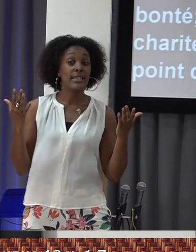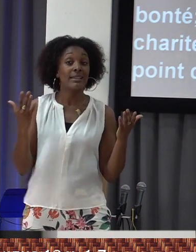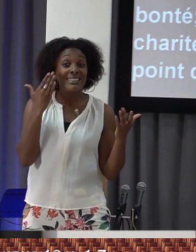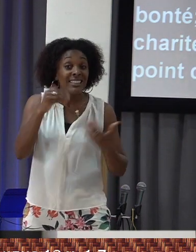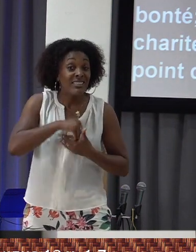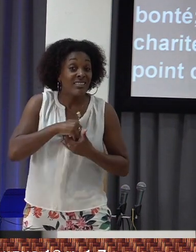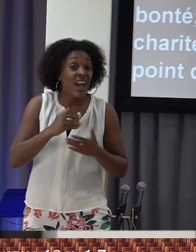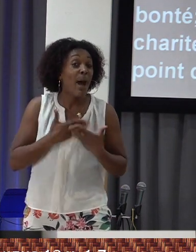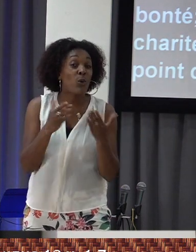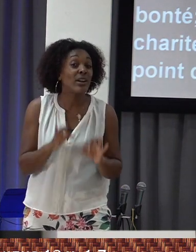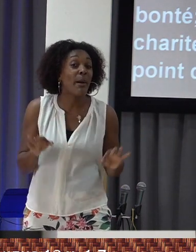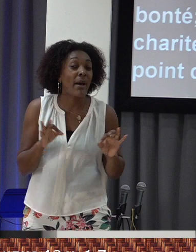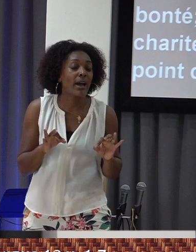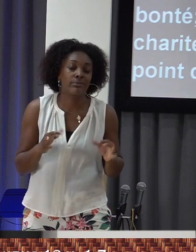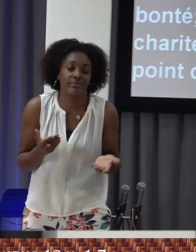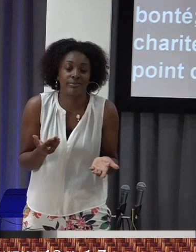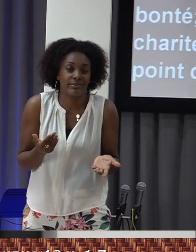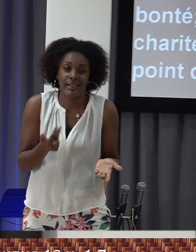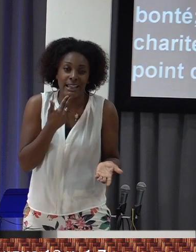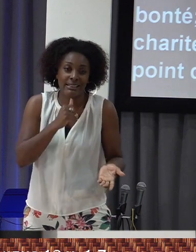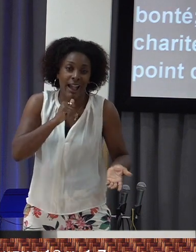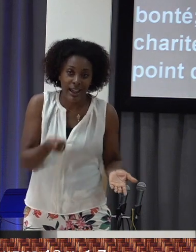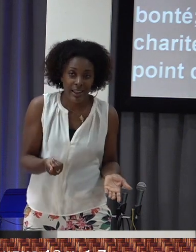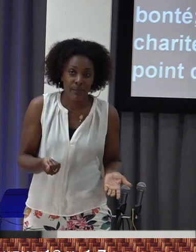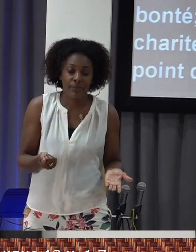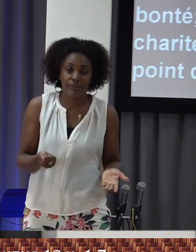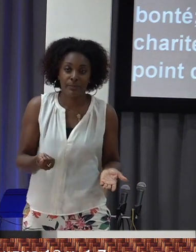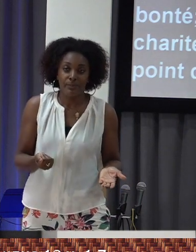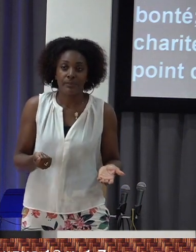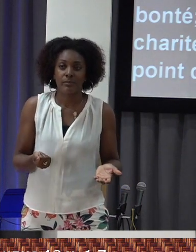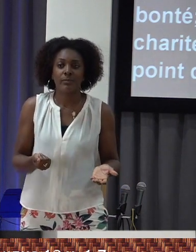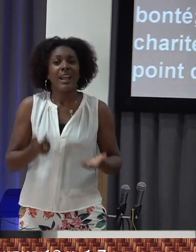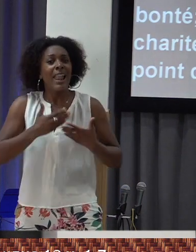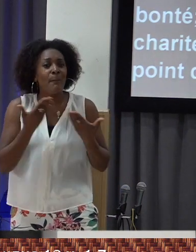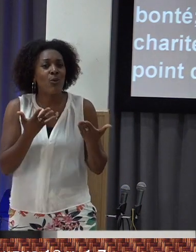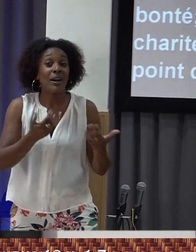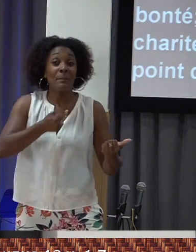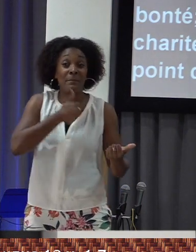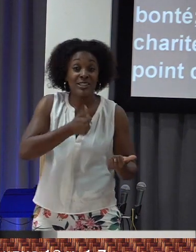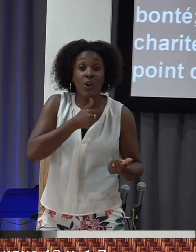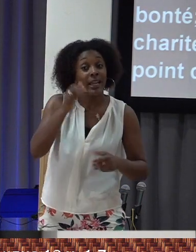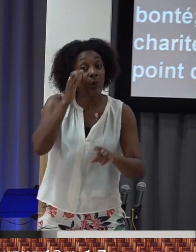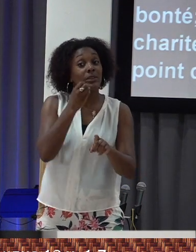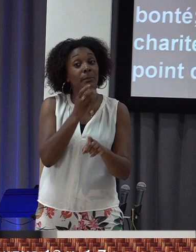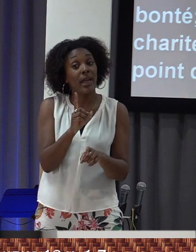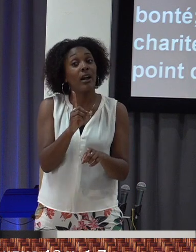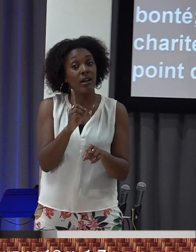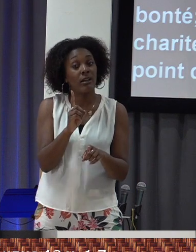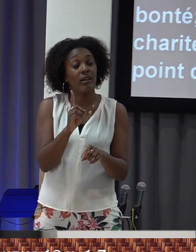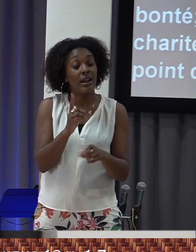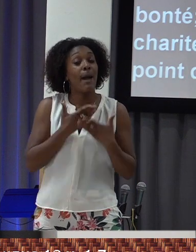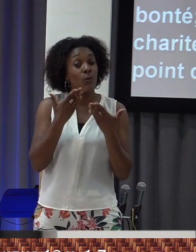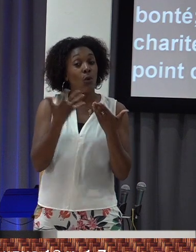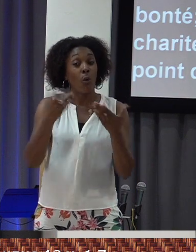si je n'ai pas la charité ou l'amour, cela ne me sert de rien. L'amour est patient. Écoutez bien les qualités de